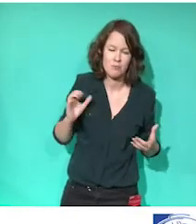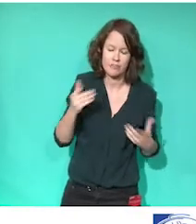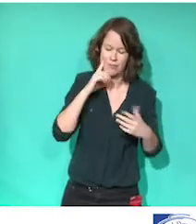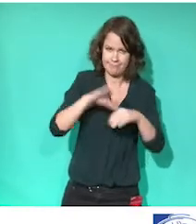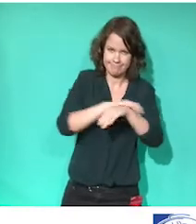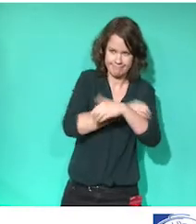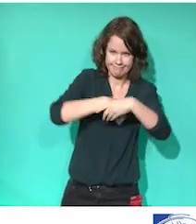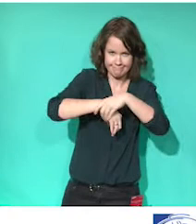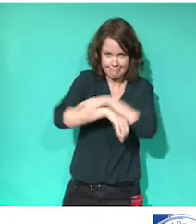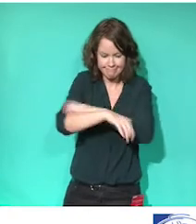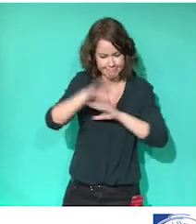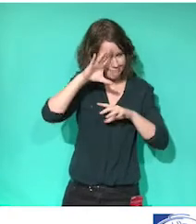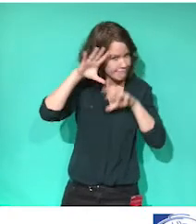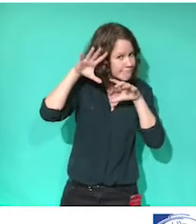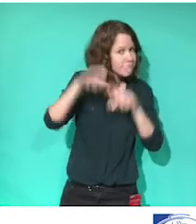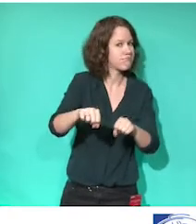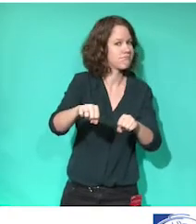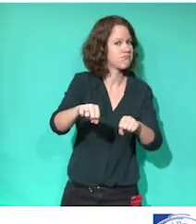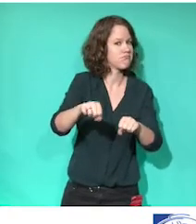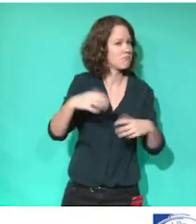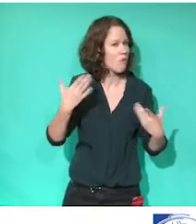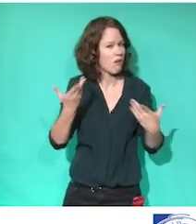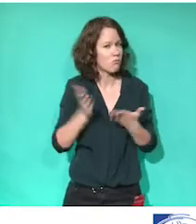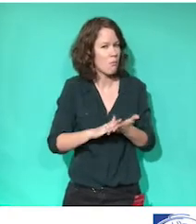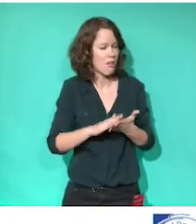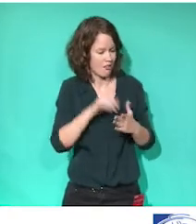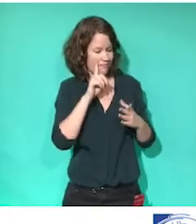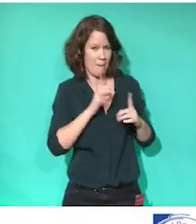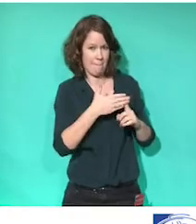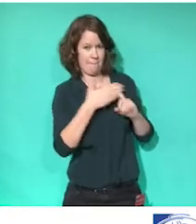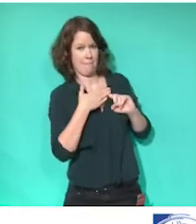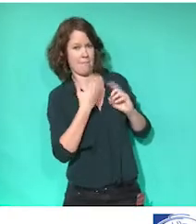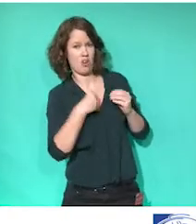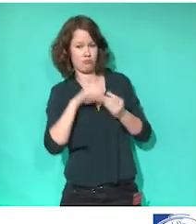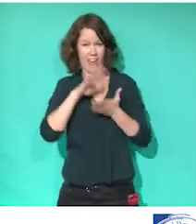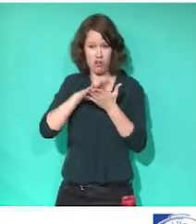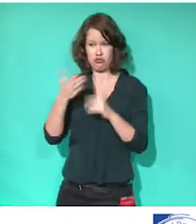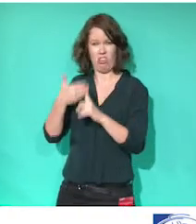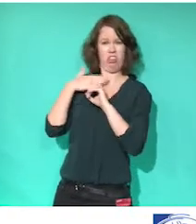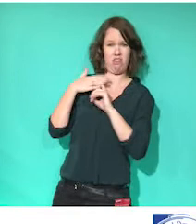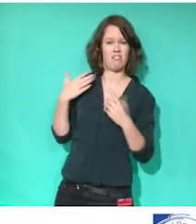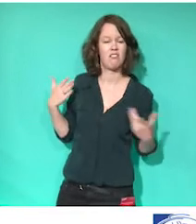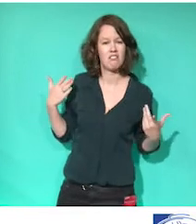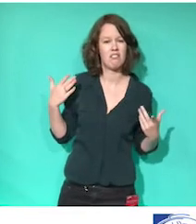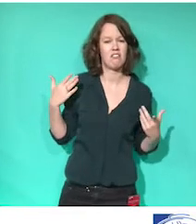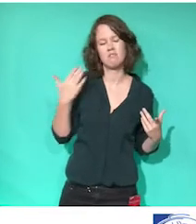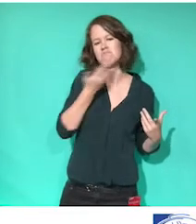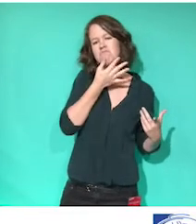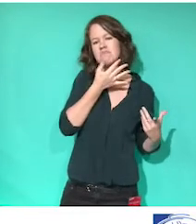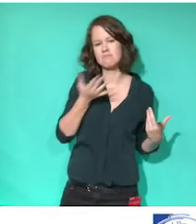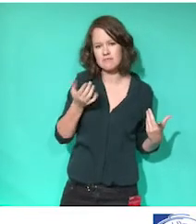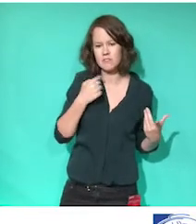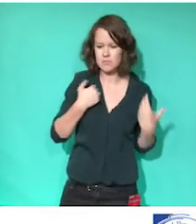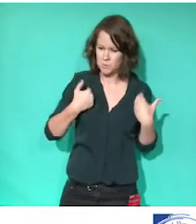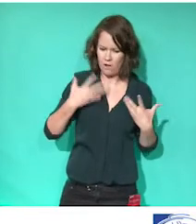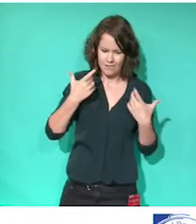manches pour résister à cette double peine, sexiste et agiste, pour rendre visible ce qui est